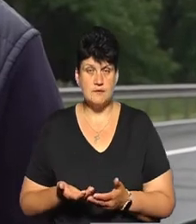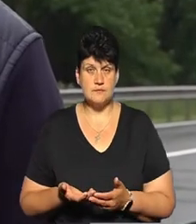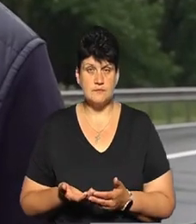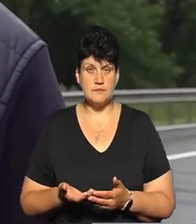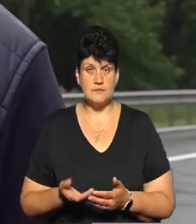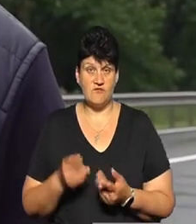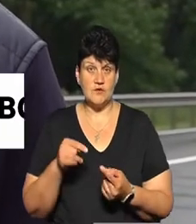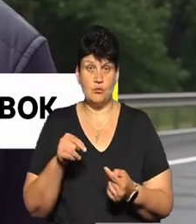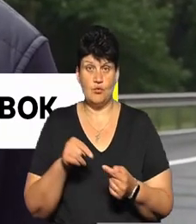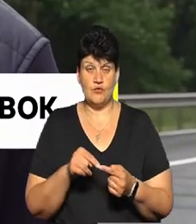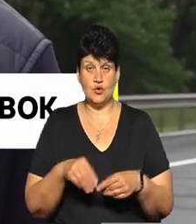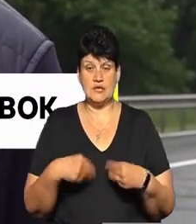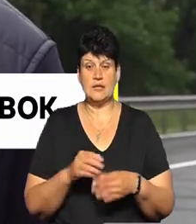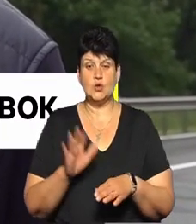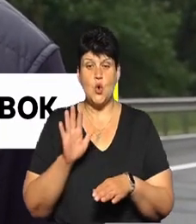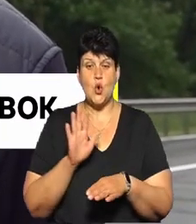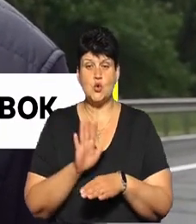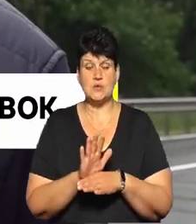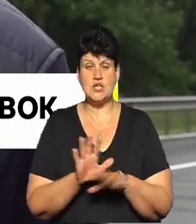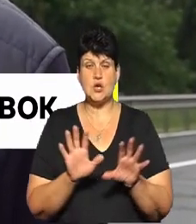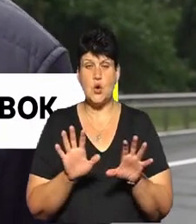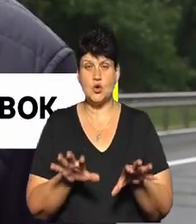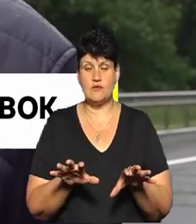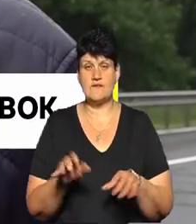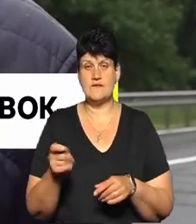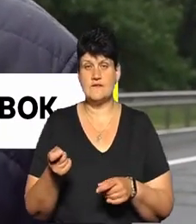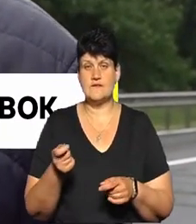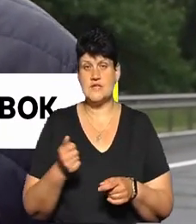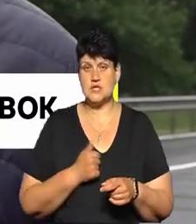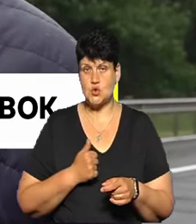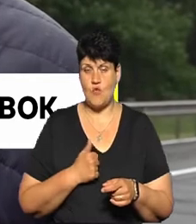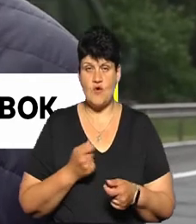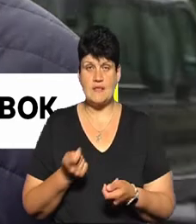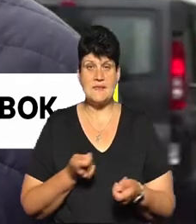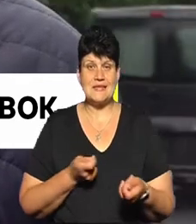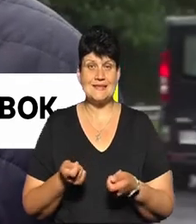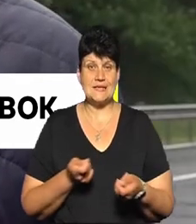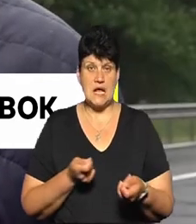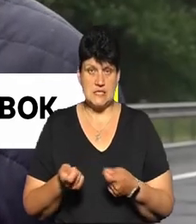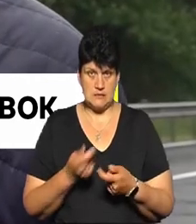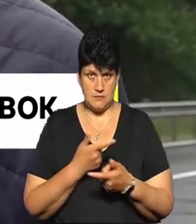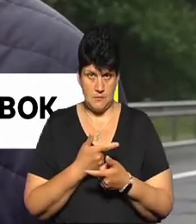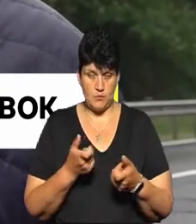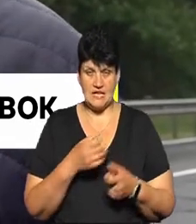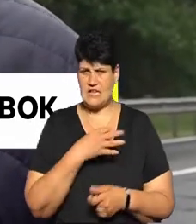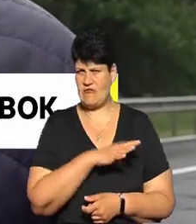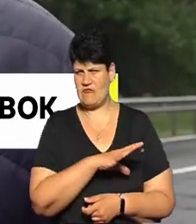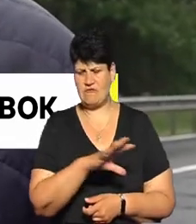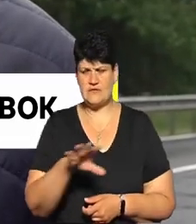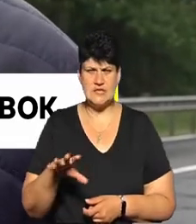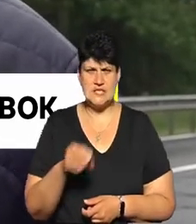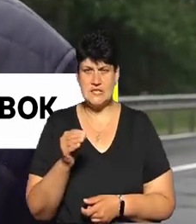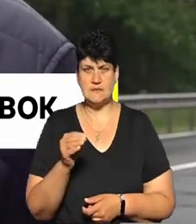видано розпорядження голови військової адміністрації, і ми попередили всіх сільськогосподарські